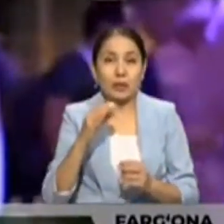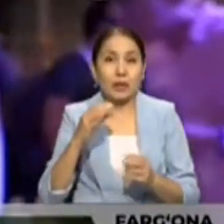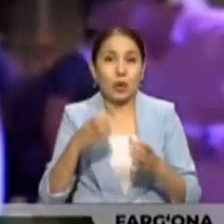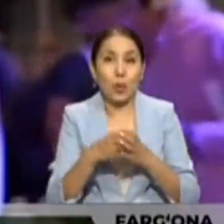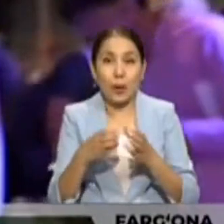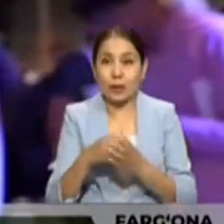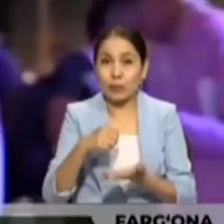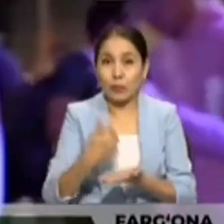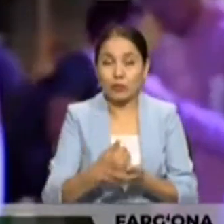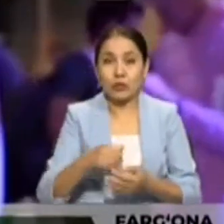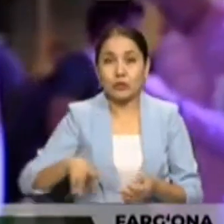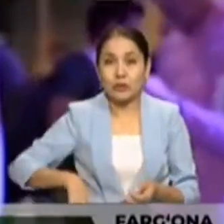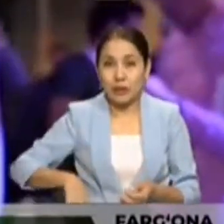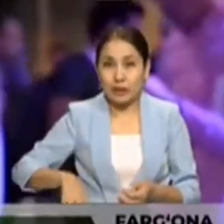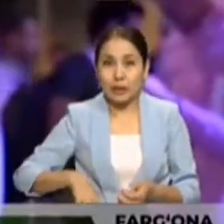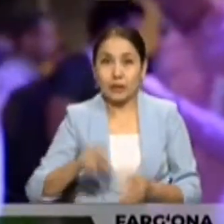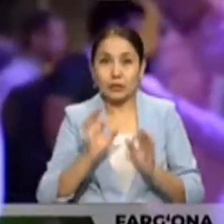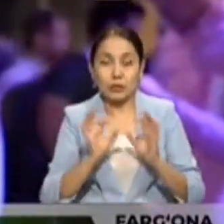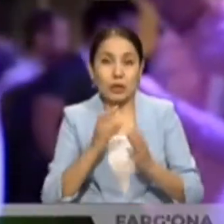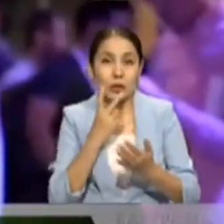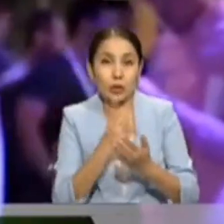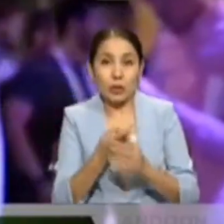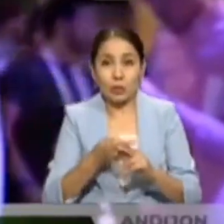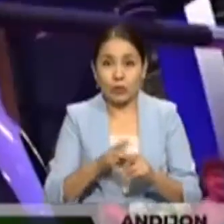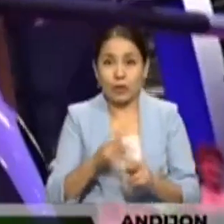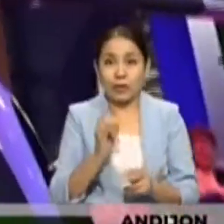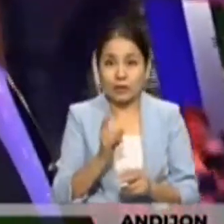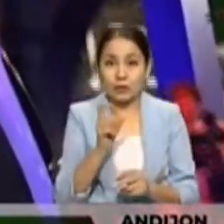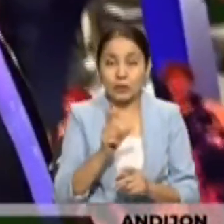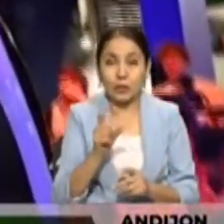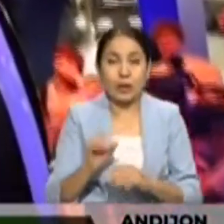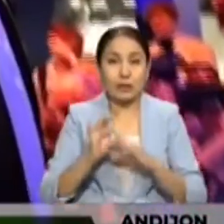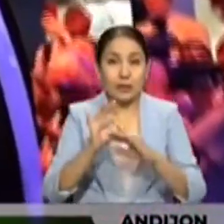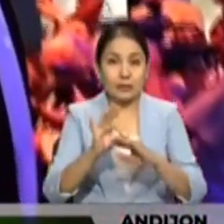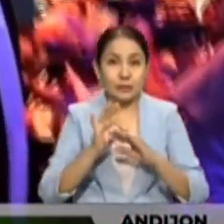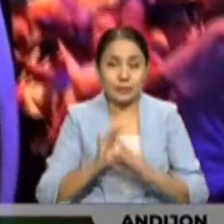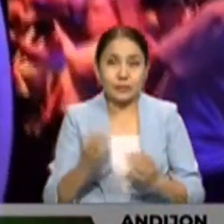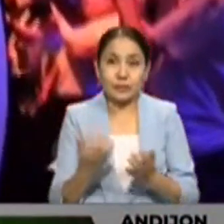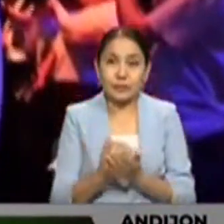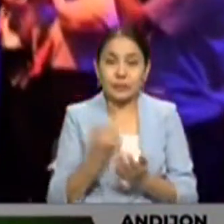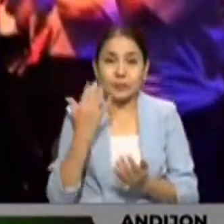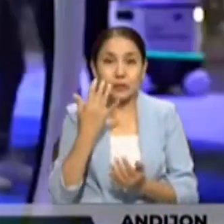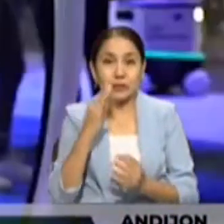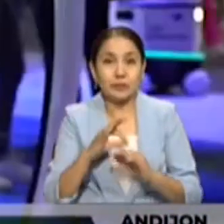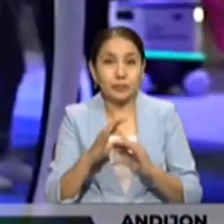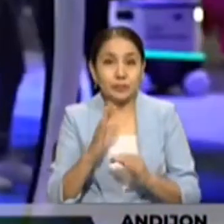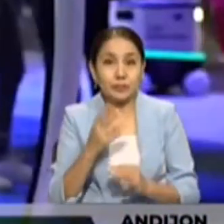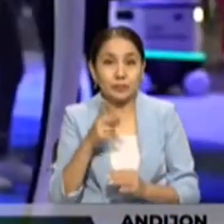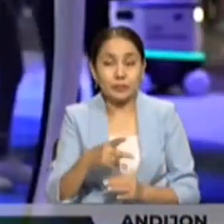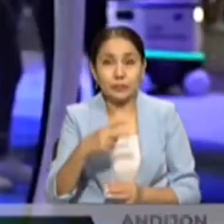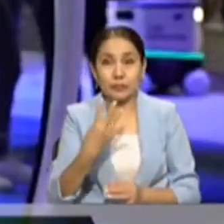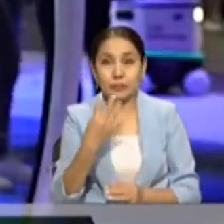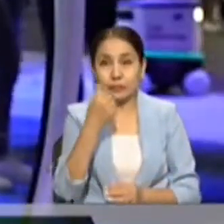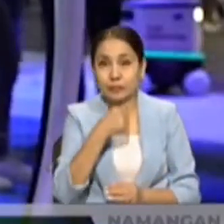bosh direktori Frenki Zapatanin so'zlariga ko'ra, bunday taksilar yo'lovchilarni tashishda va qutqaruv maqsadlarida qo'l keladi.